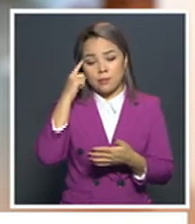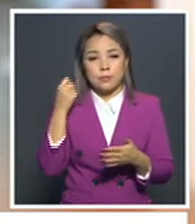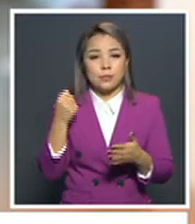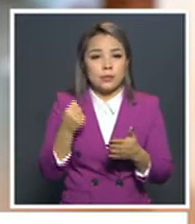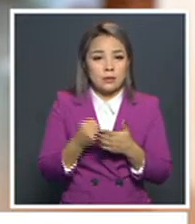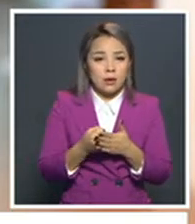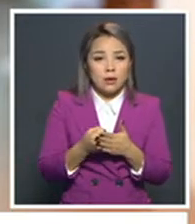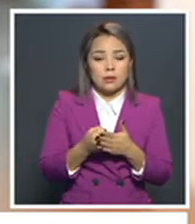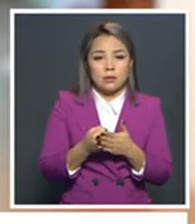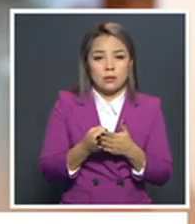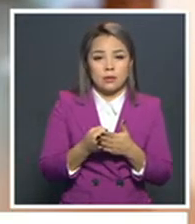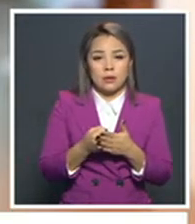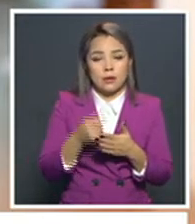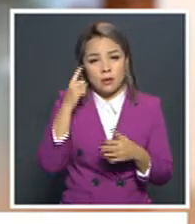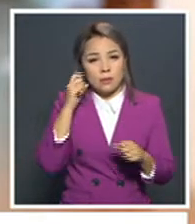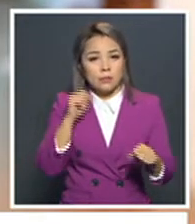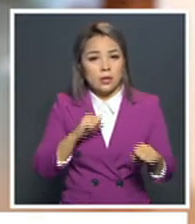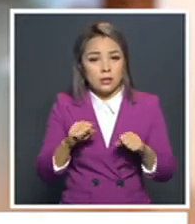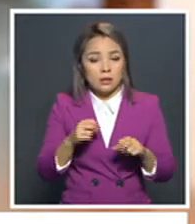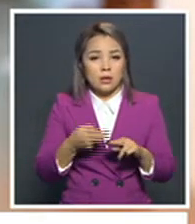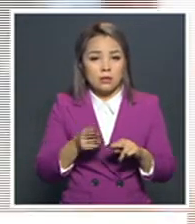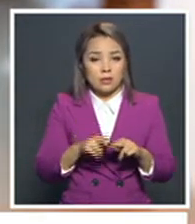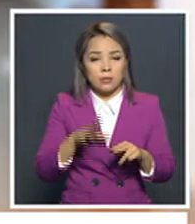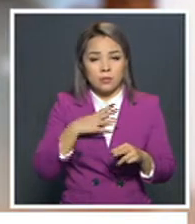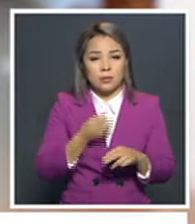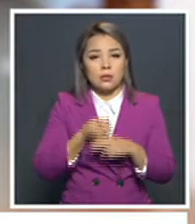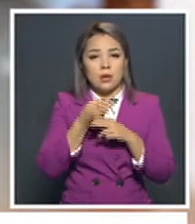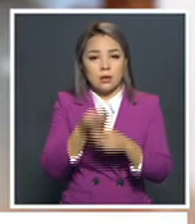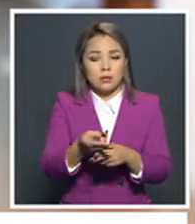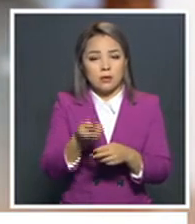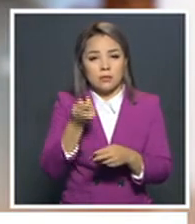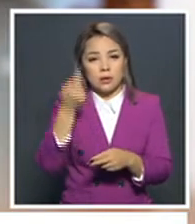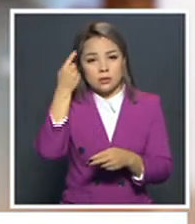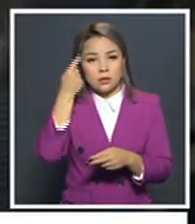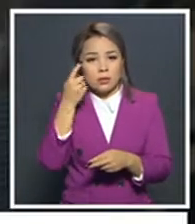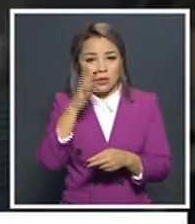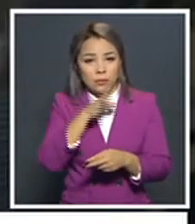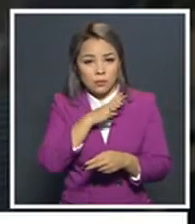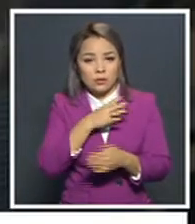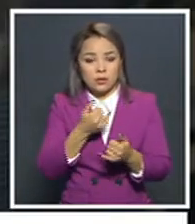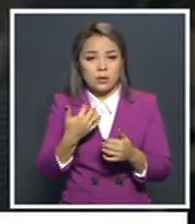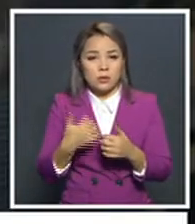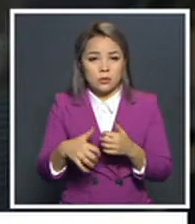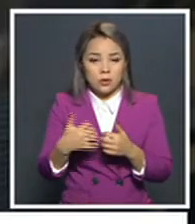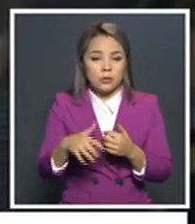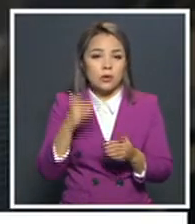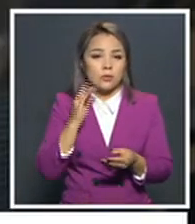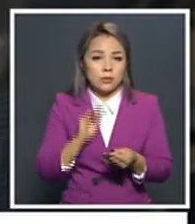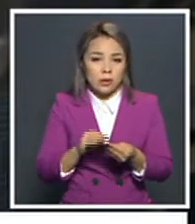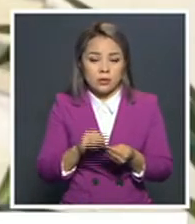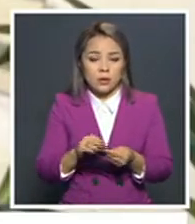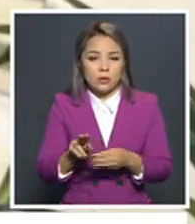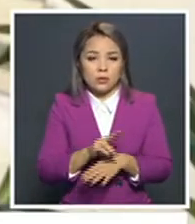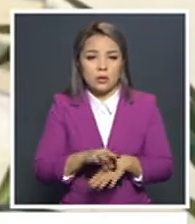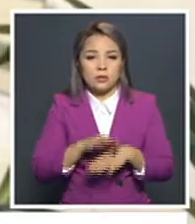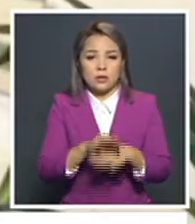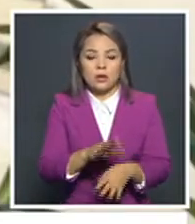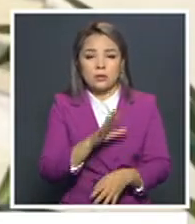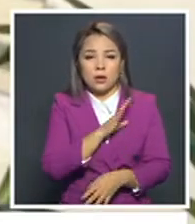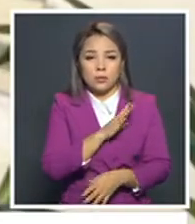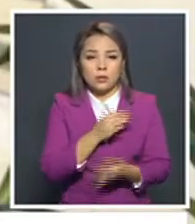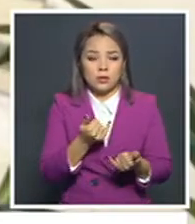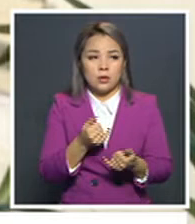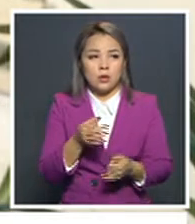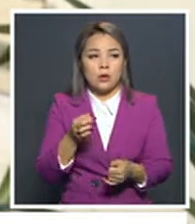маңдай аймағының кесілу жарақатымен келіп түсті. Қазіргі таңда баланың жағдайы орташа ауырлықта. Аталған дерек Қазақстан